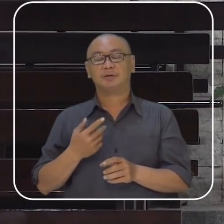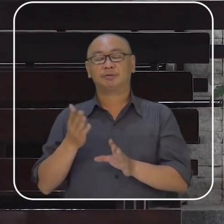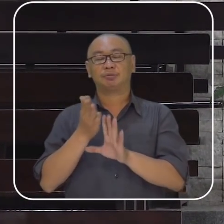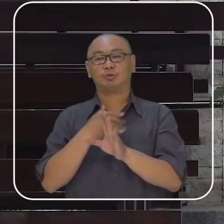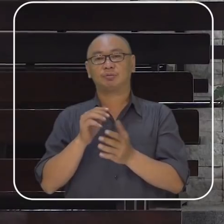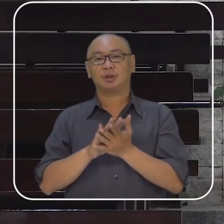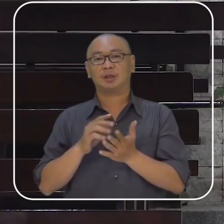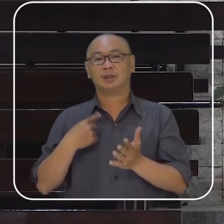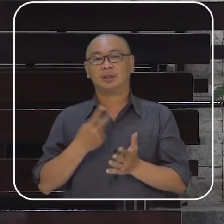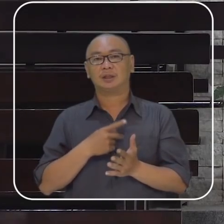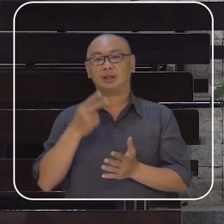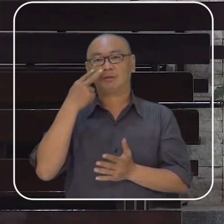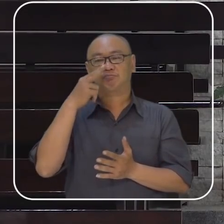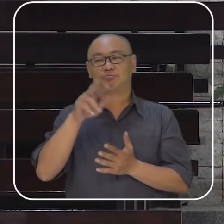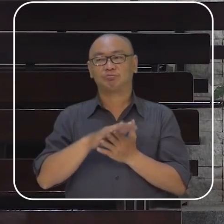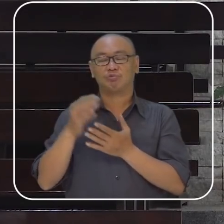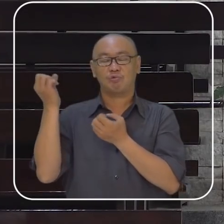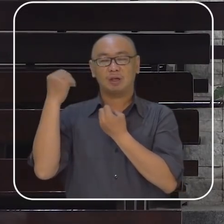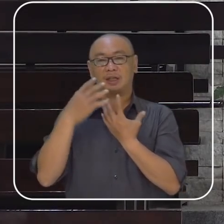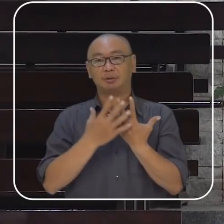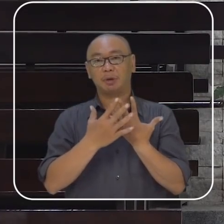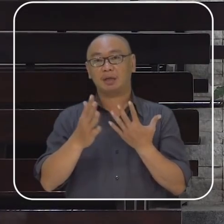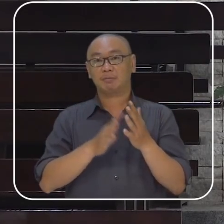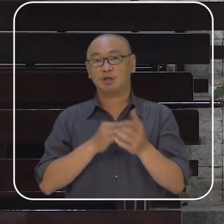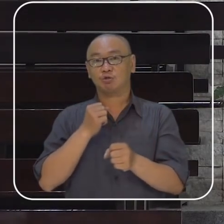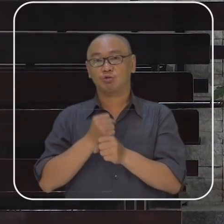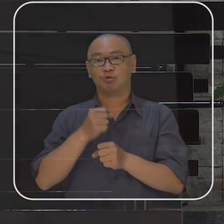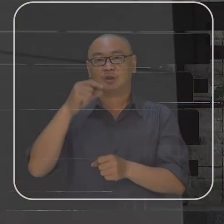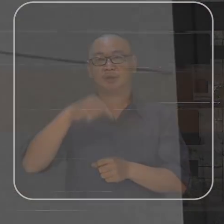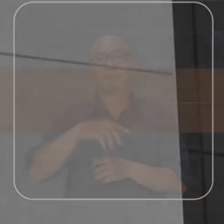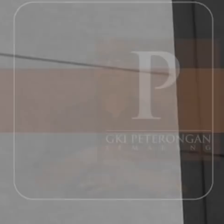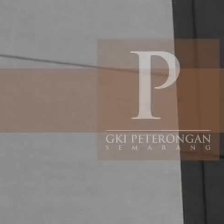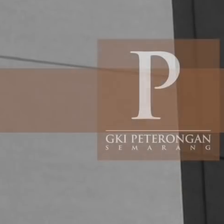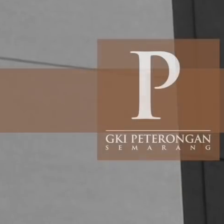Sebelumnya, kita simak terlebih dahulu tayangan Warta Jemaat Minggu ini.